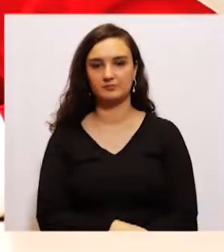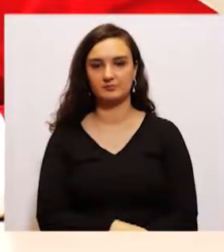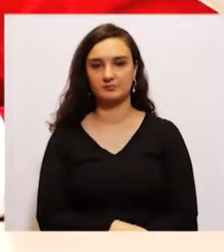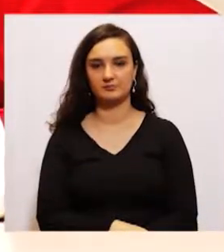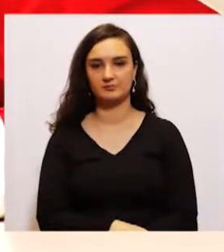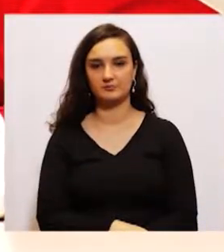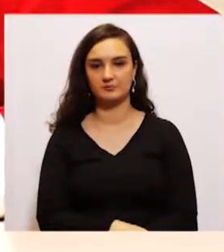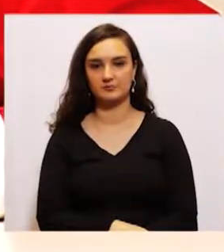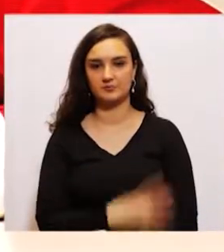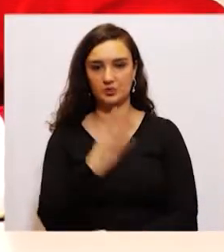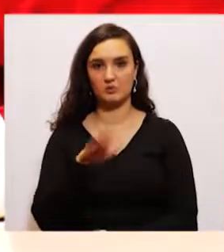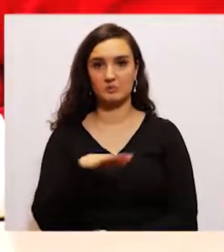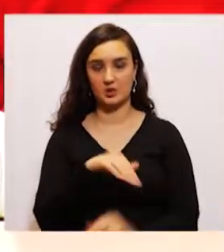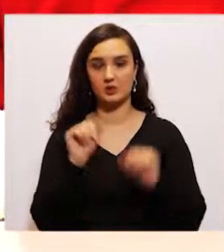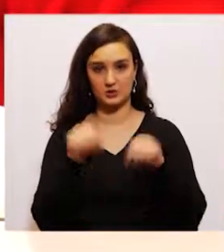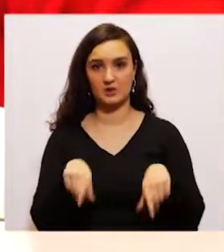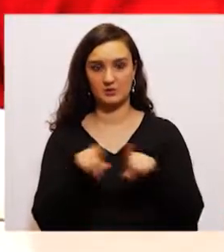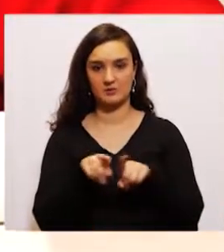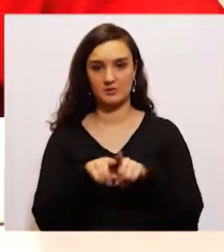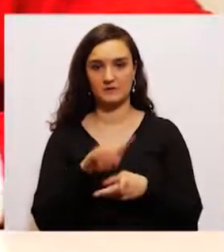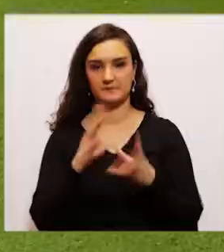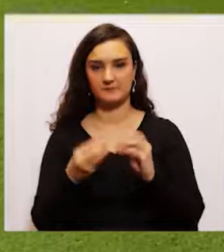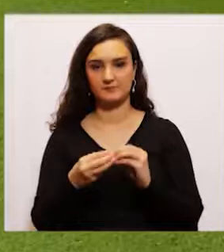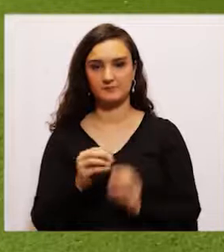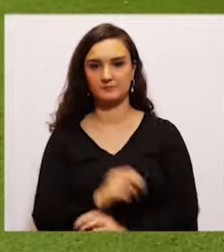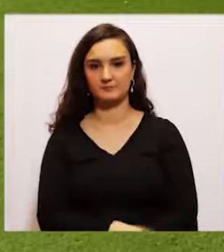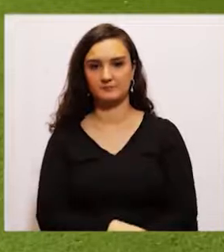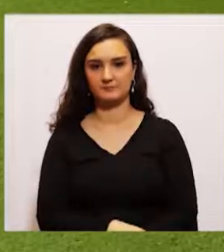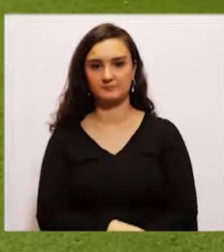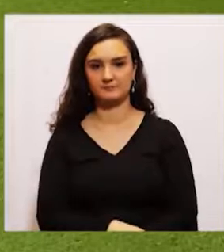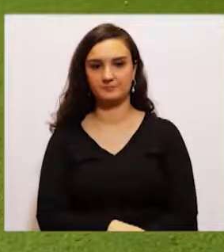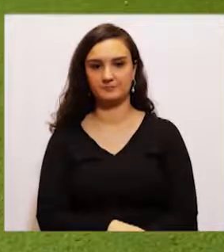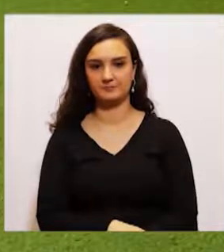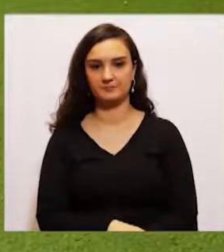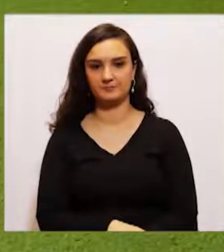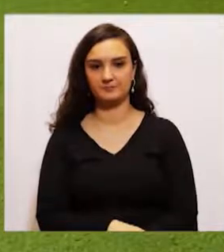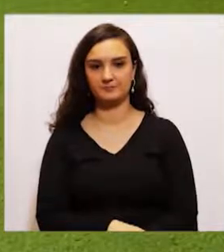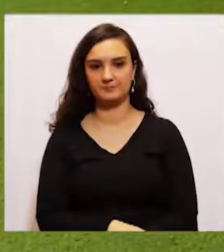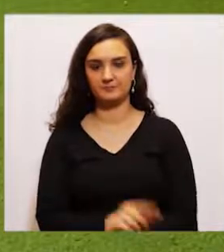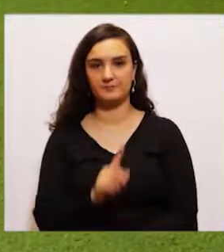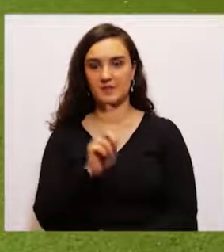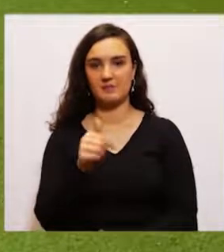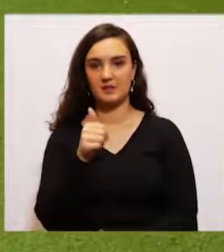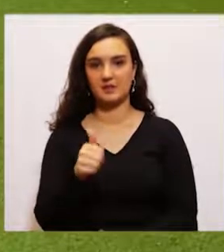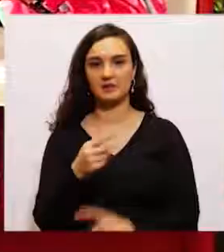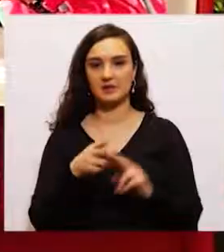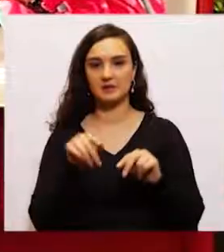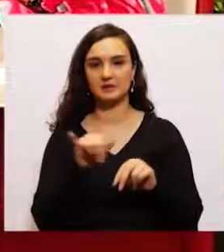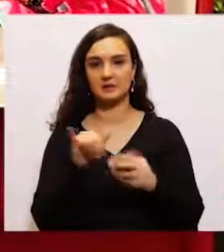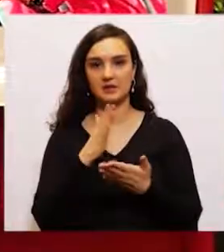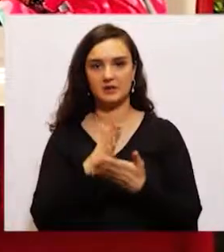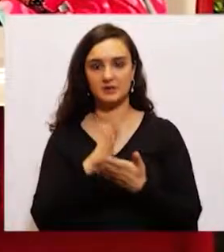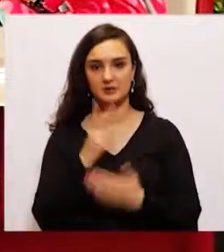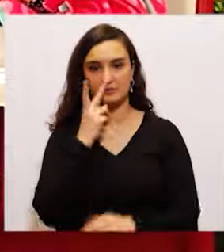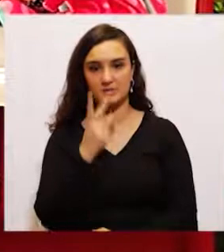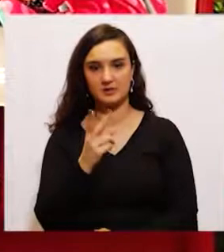კი შეიძლება ოთხფეხაც, მაგრამ აი რა მაგარია. ეს ადარი